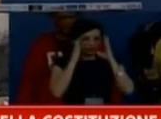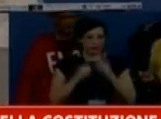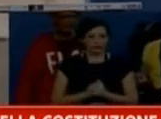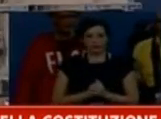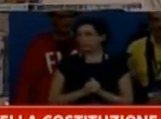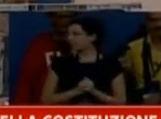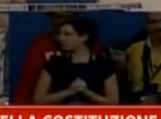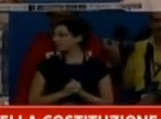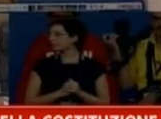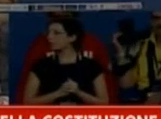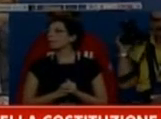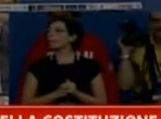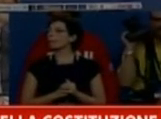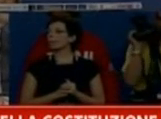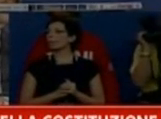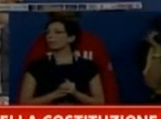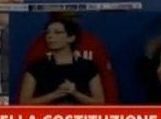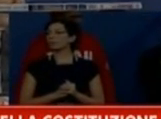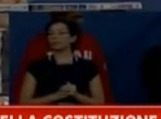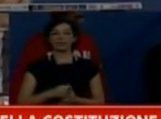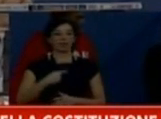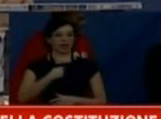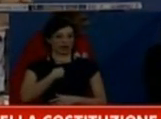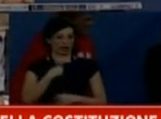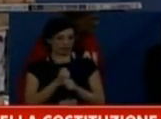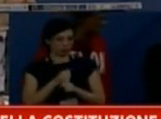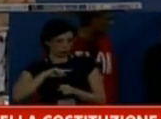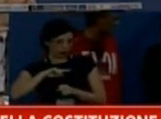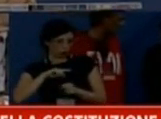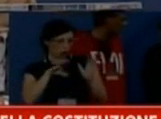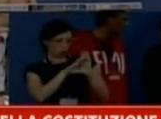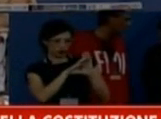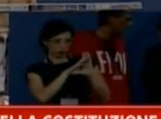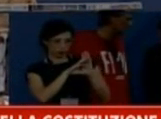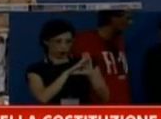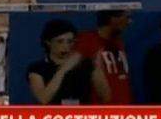E allora, siccome io sono un costituzionalista, Sandro, mi dispiace,